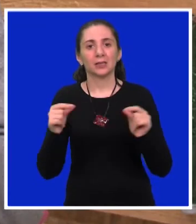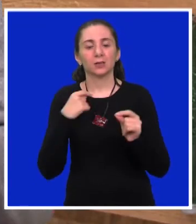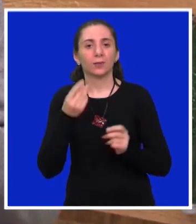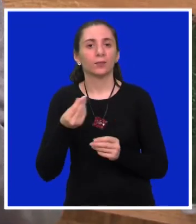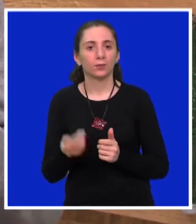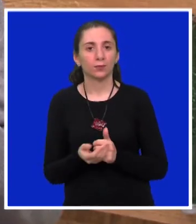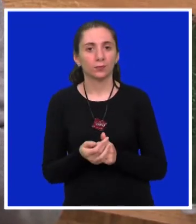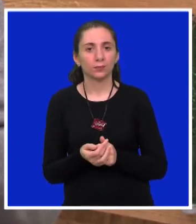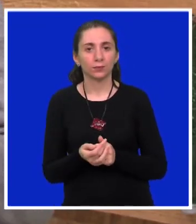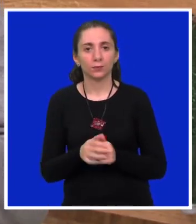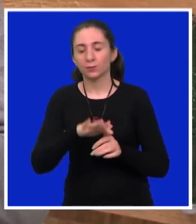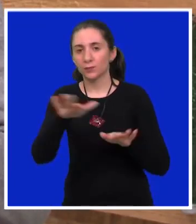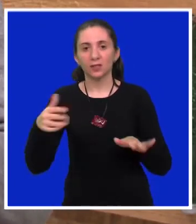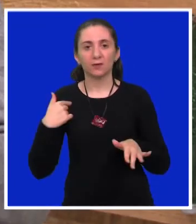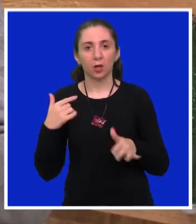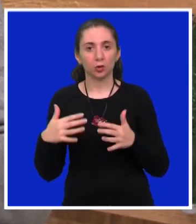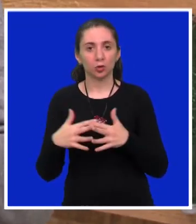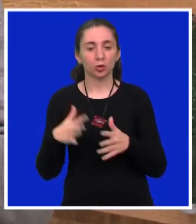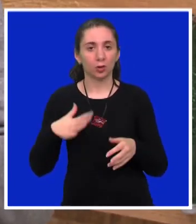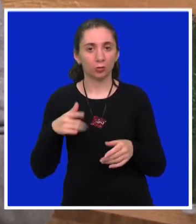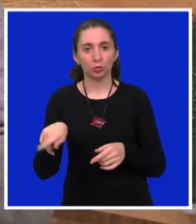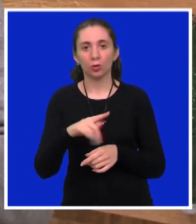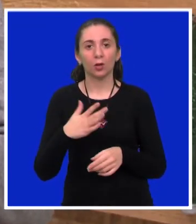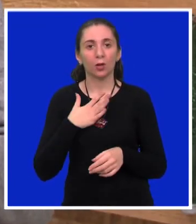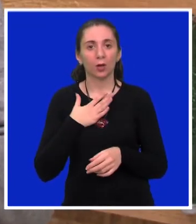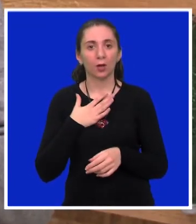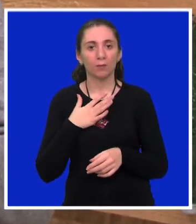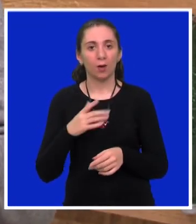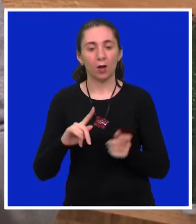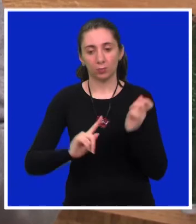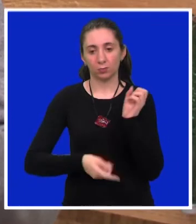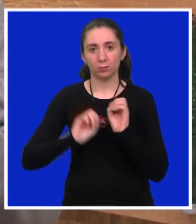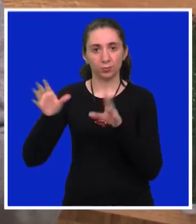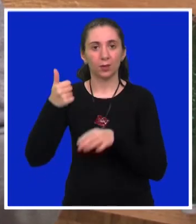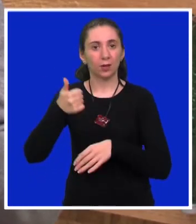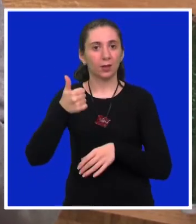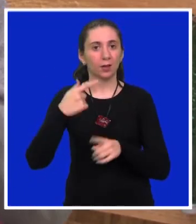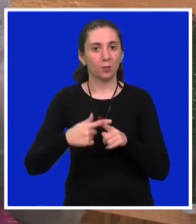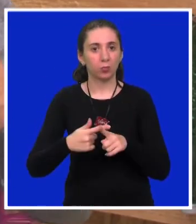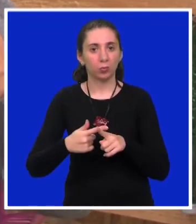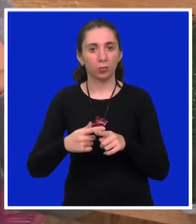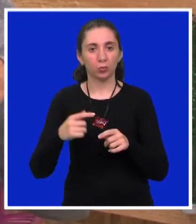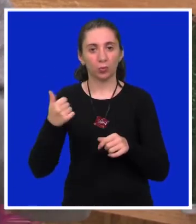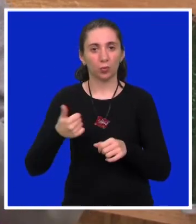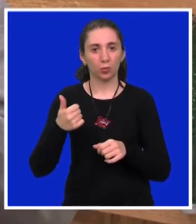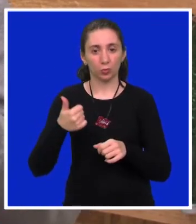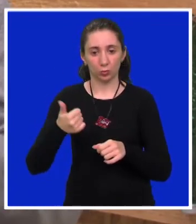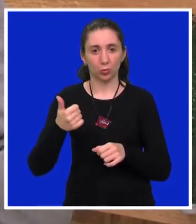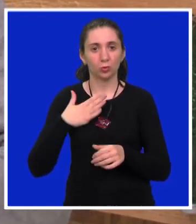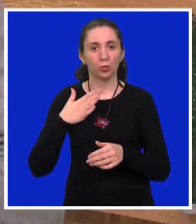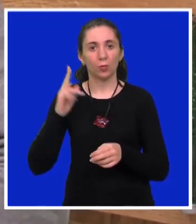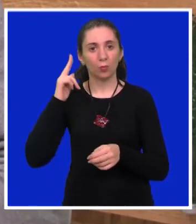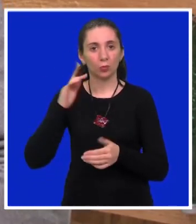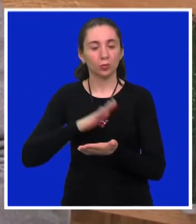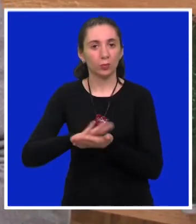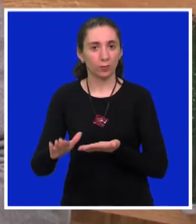jedna crtica. Znači, već sad svi naši sugrađani imaju mogućnost odvoza glomaznog otpada jedan put onaj kontejner imaju